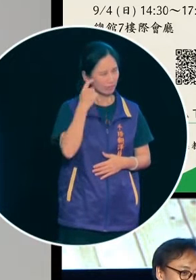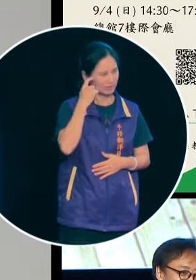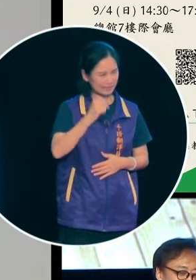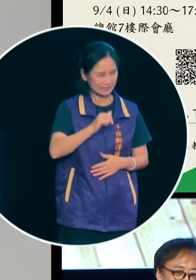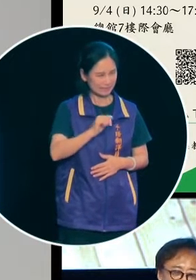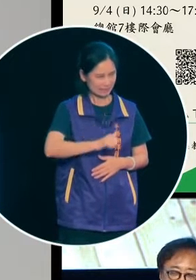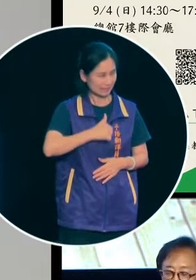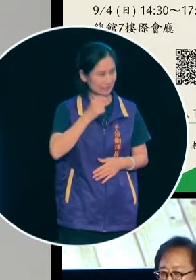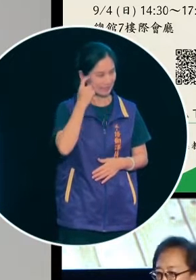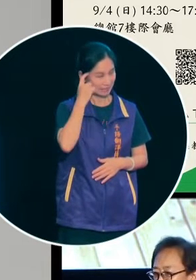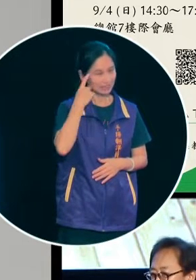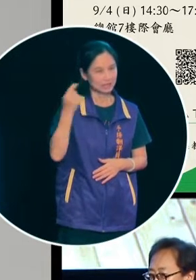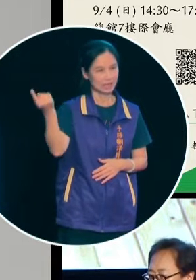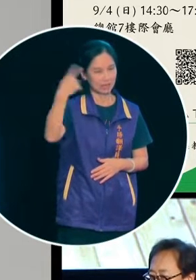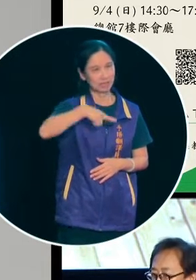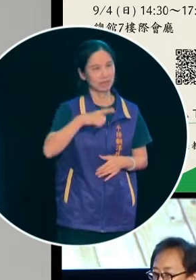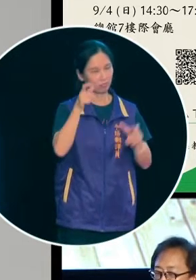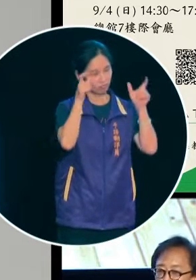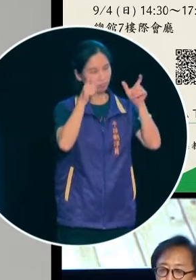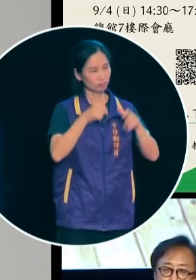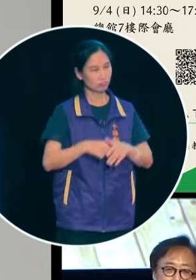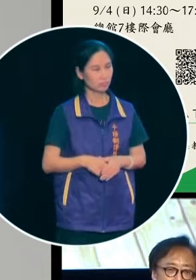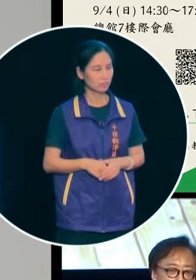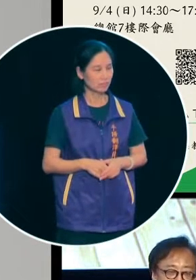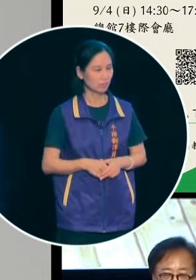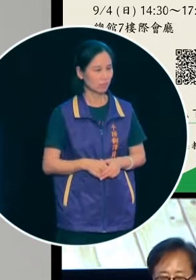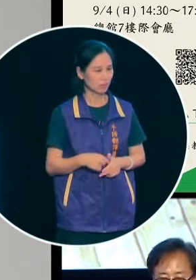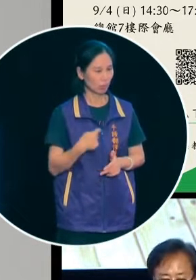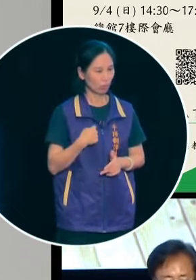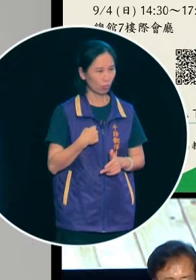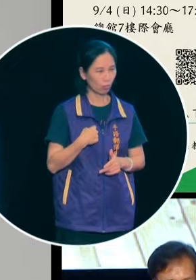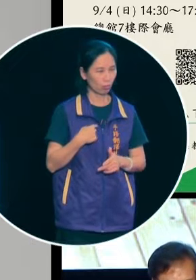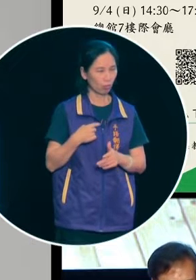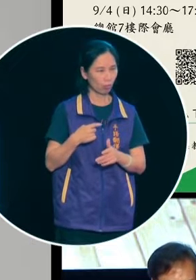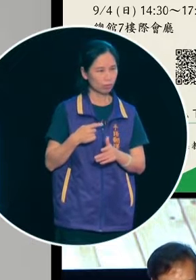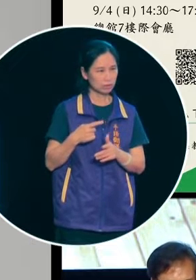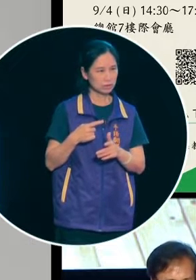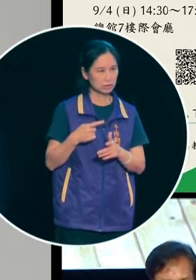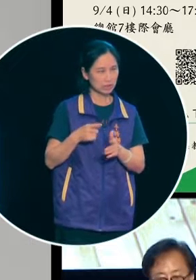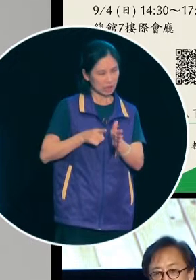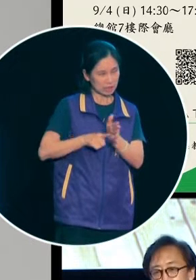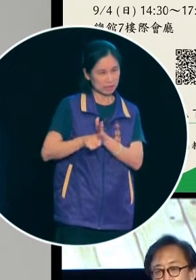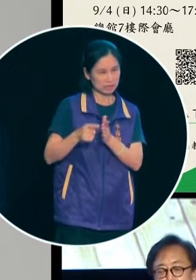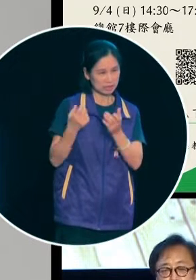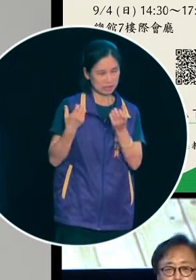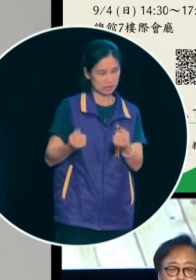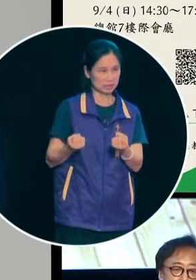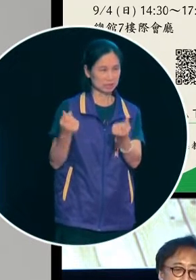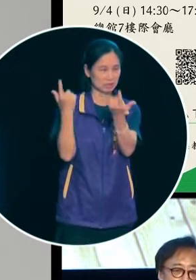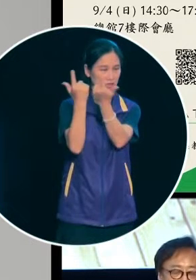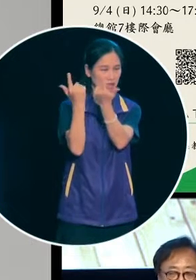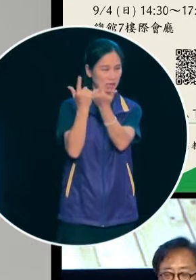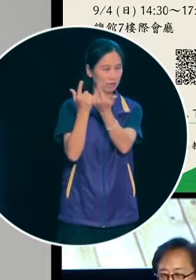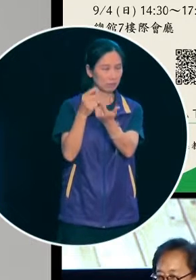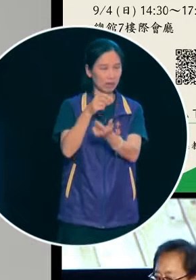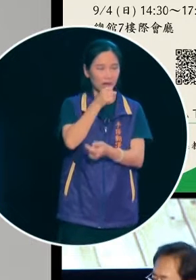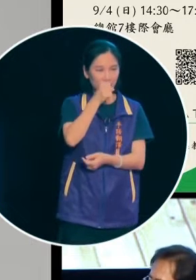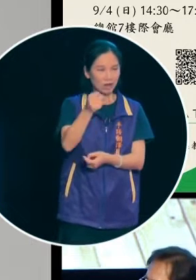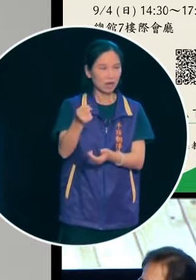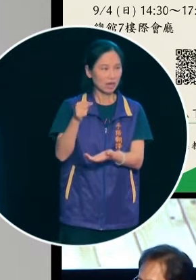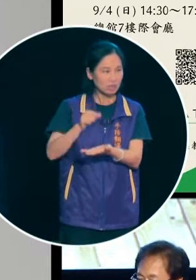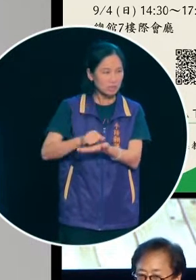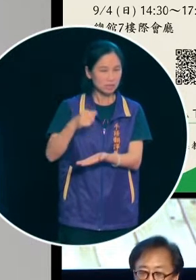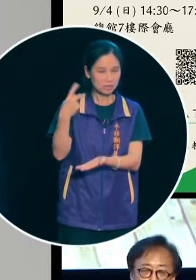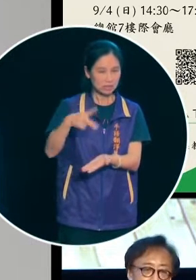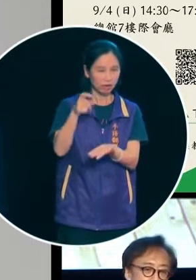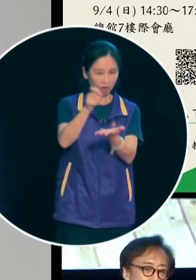雄，虽然是我一直都在台北，当了记者或者是一些作家